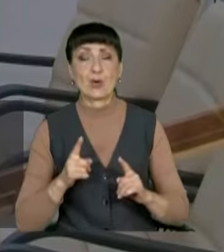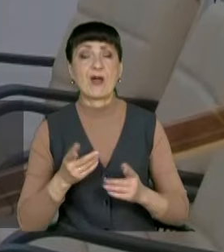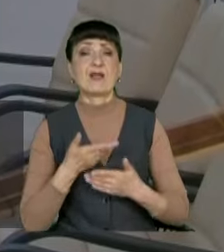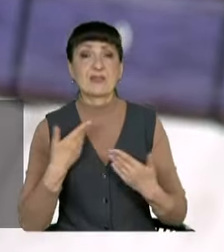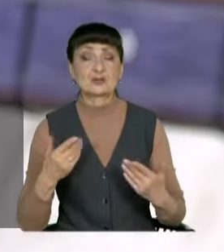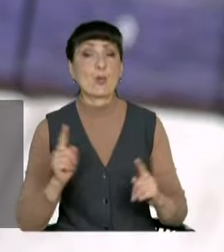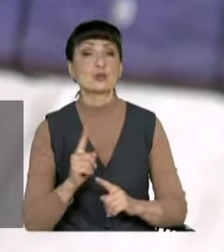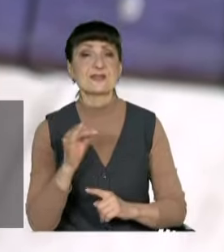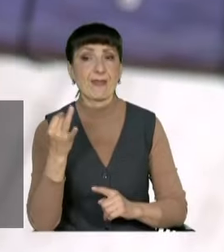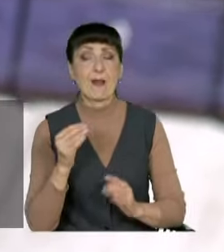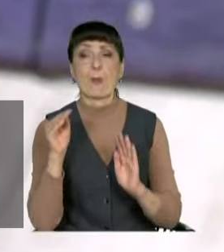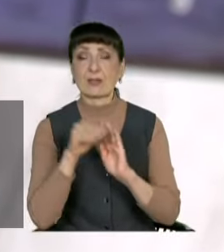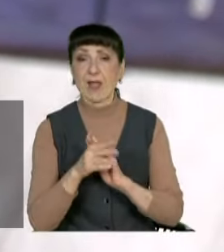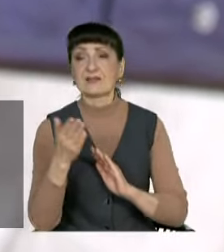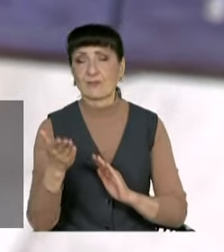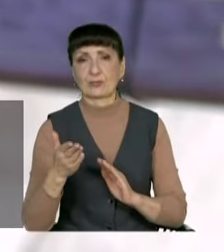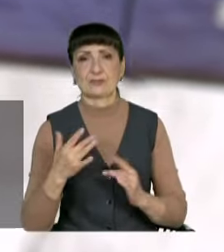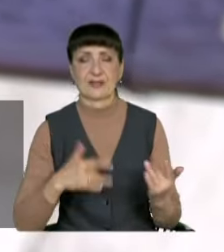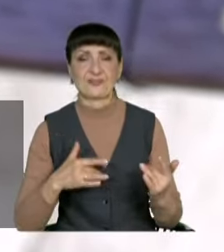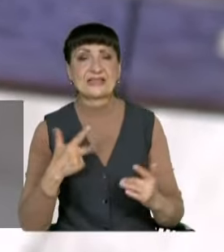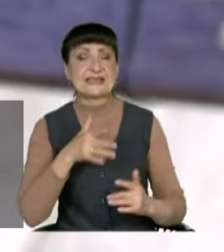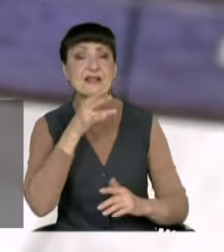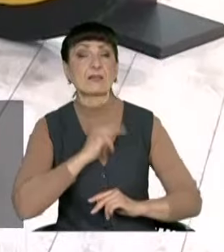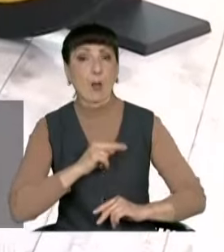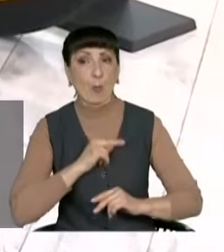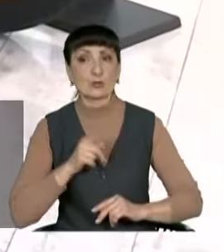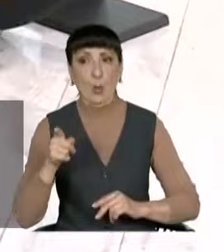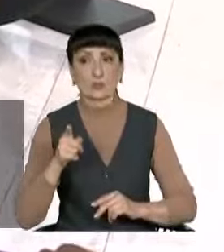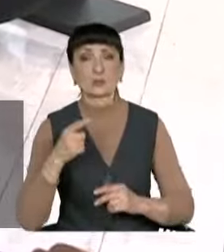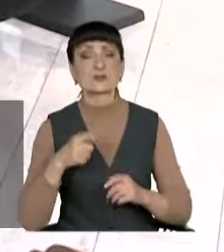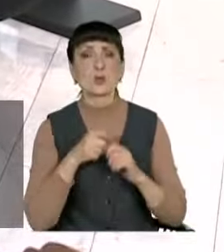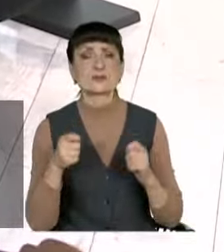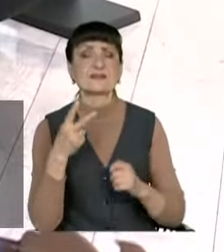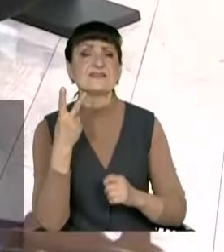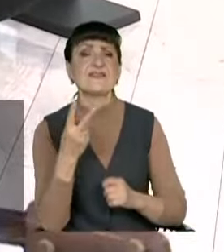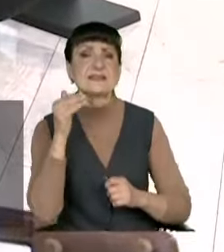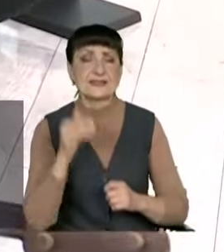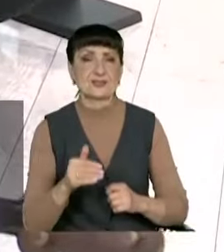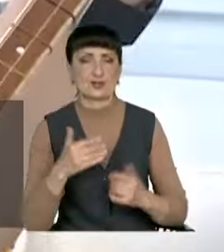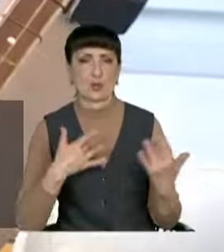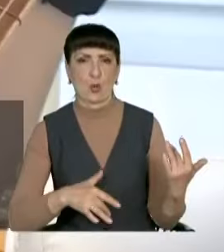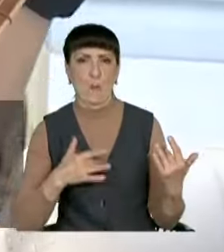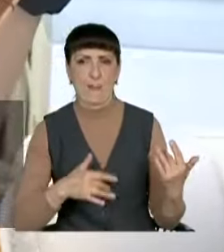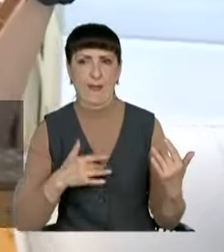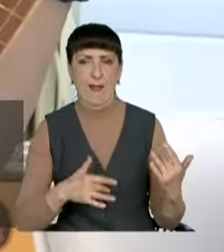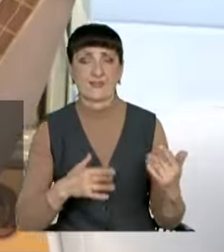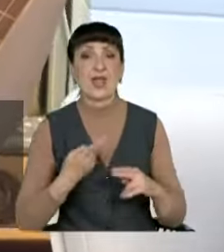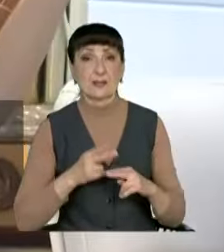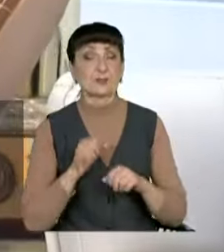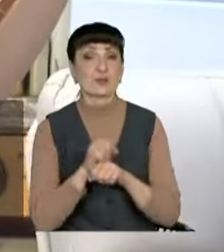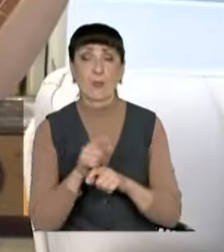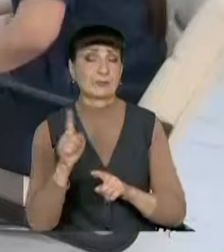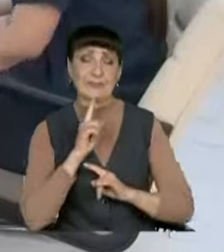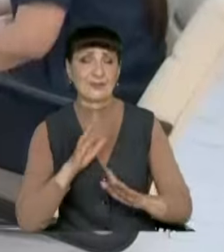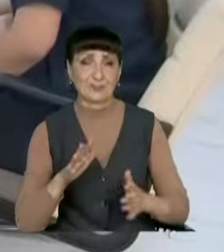наш музей пополняется. Всего за 30 лет работы Бауржан Каримов создал почти 2000 национальных инструментов. И на этом останавливаться